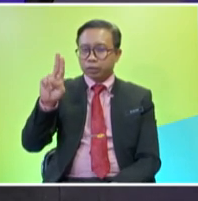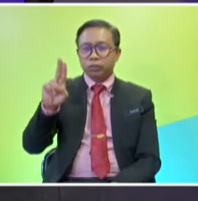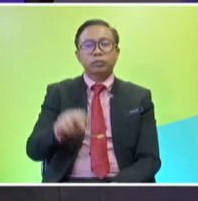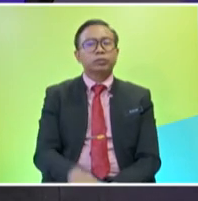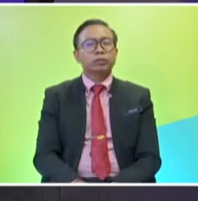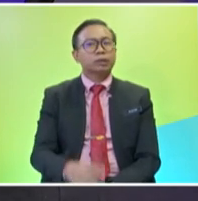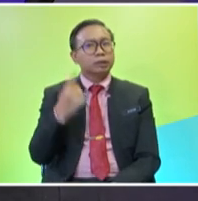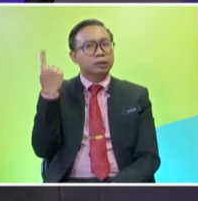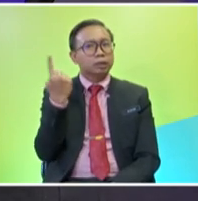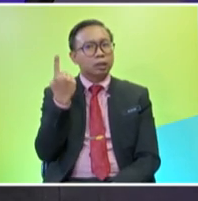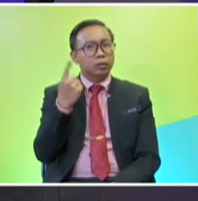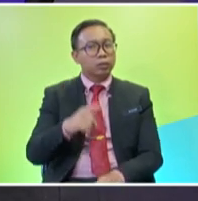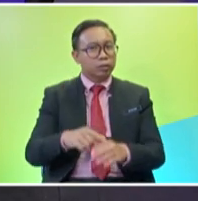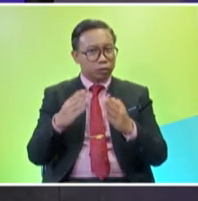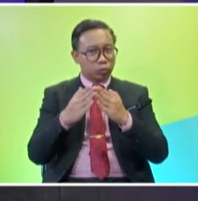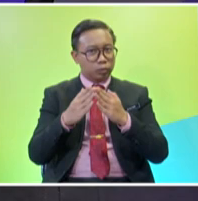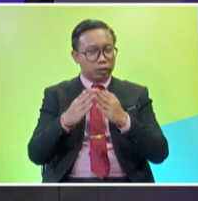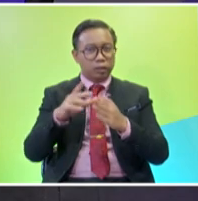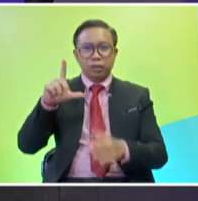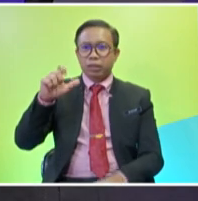di rumah saya